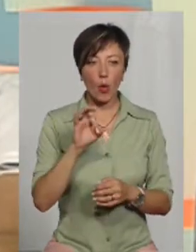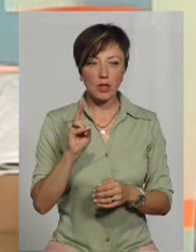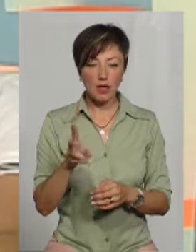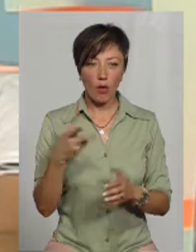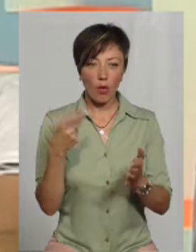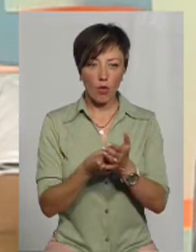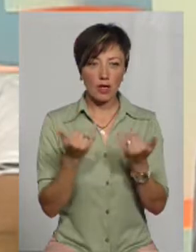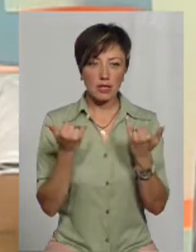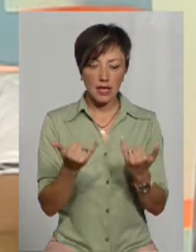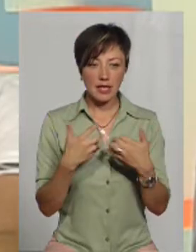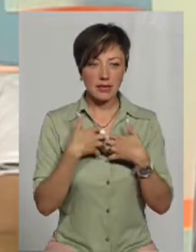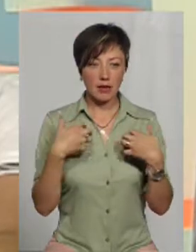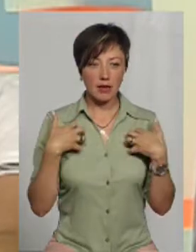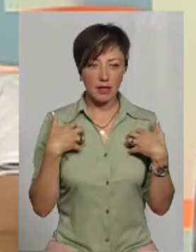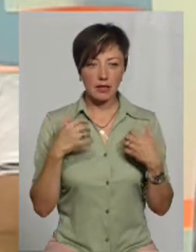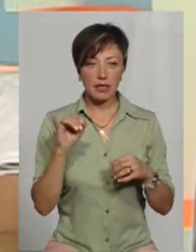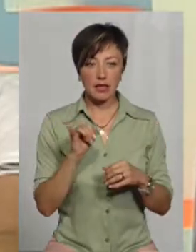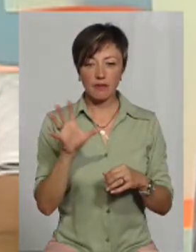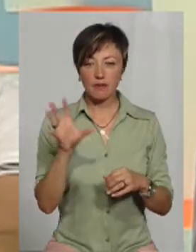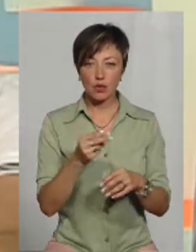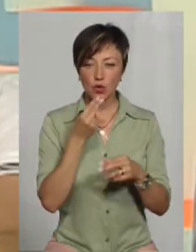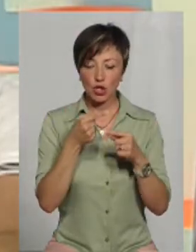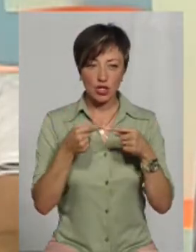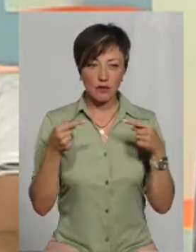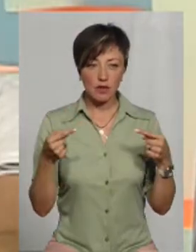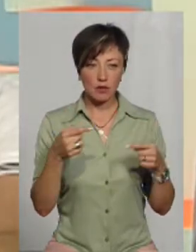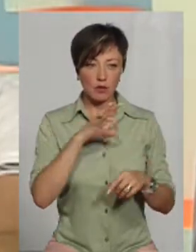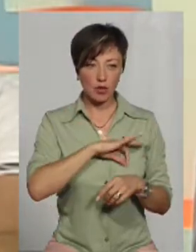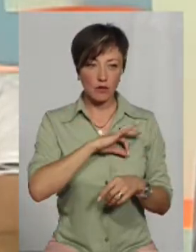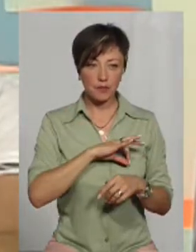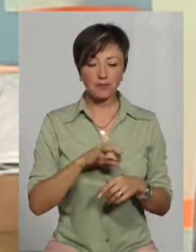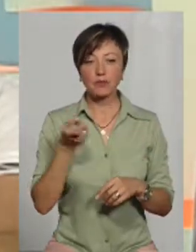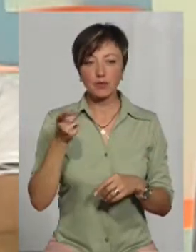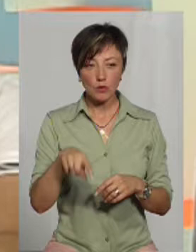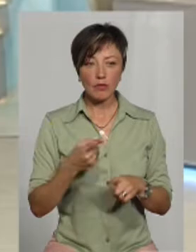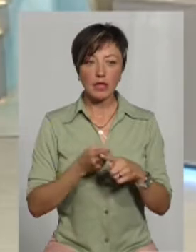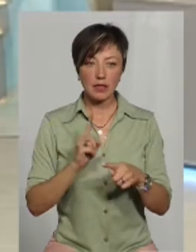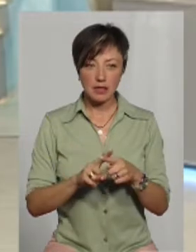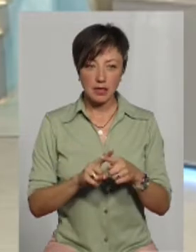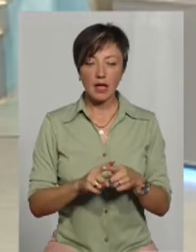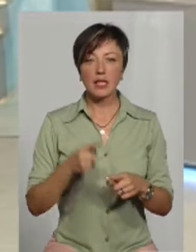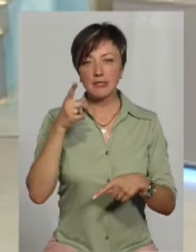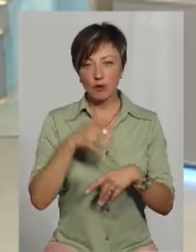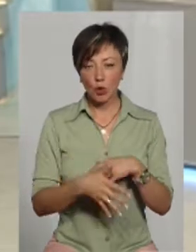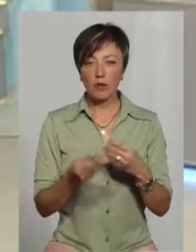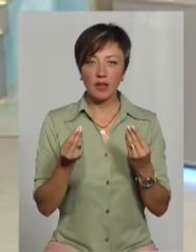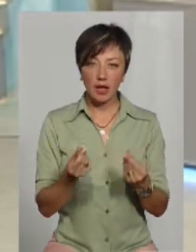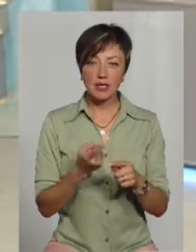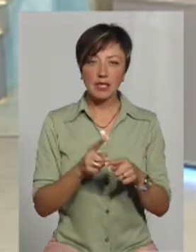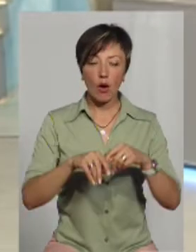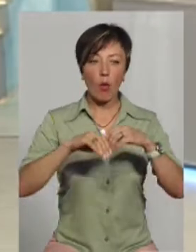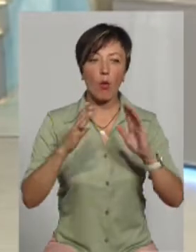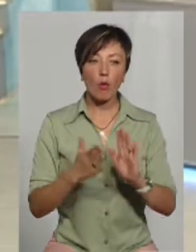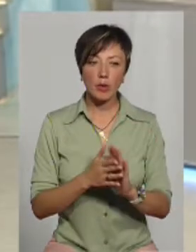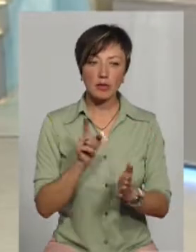яким колять зараз свійських тварин і всю живність, яку ми зараз споживаємо. Тому це, певно, і свідомо, і фінансово, це